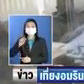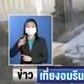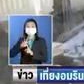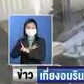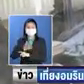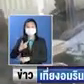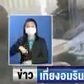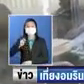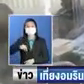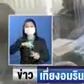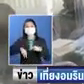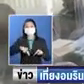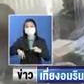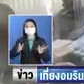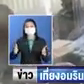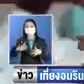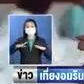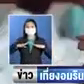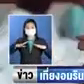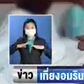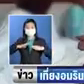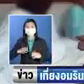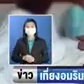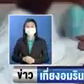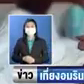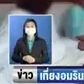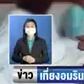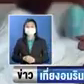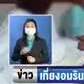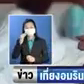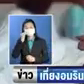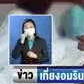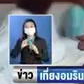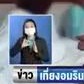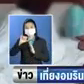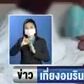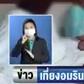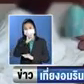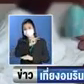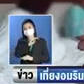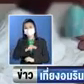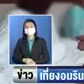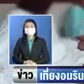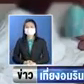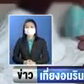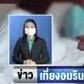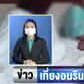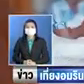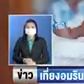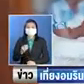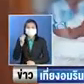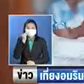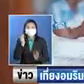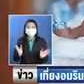ารแล้วก็ตรวจค้นห้องพักที่บ้านสวนสุธรรมาในตัวอำเภอเชียงดาวจังหวัดเชียงใหม่นี่อย่างที่คุณผู้ชมเห็นในภาพนะฮะมันเป็นบ้